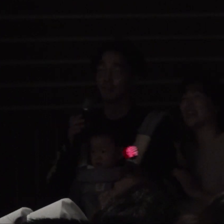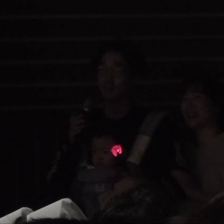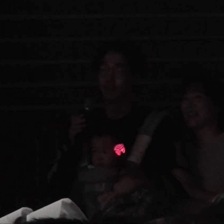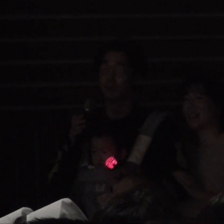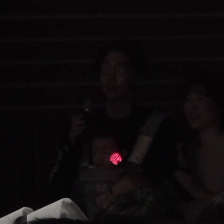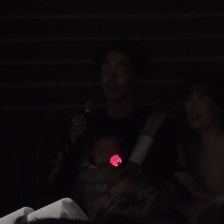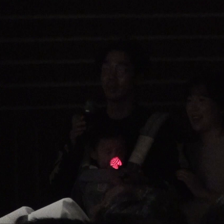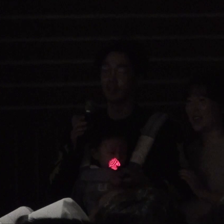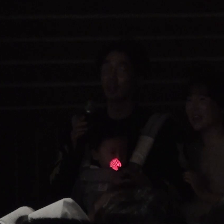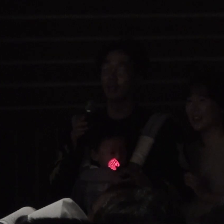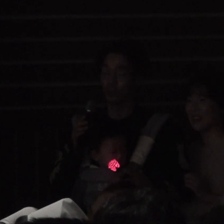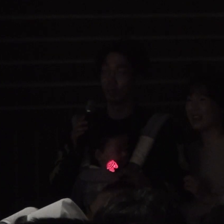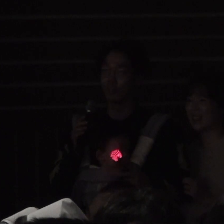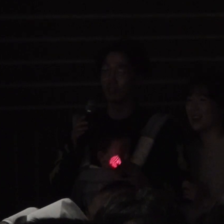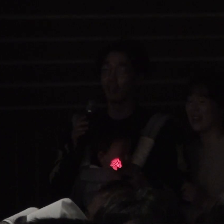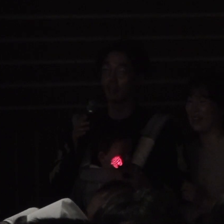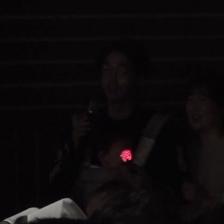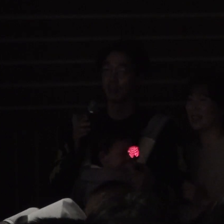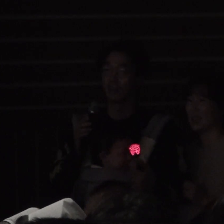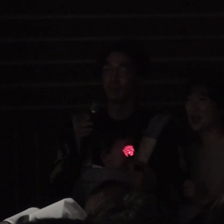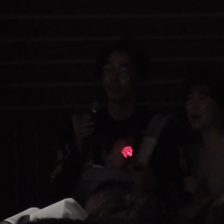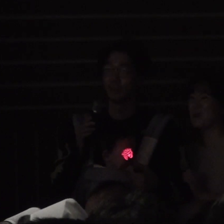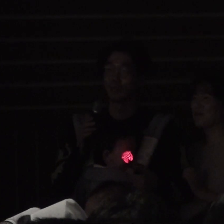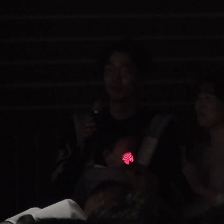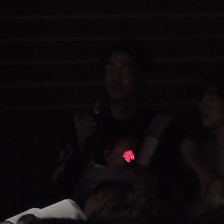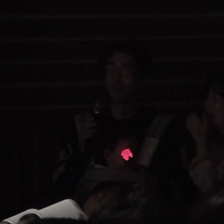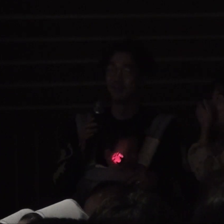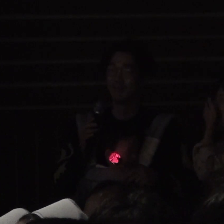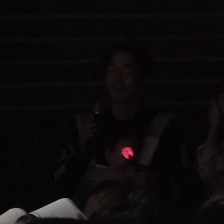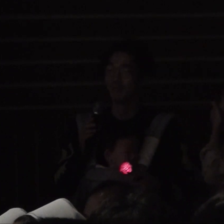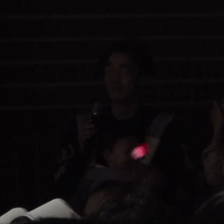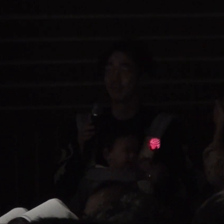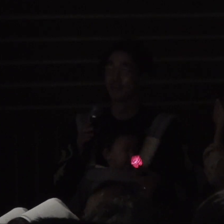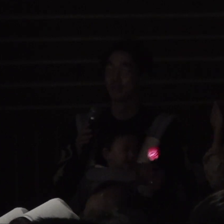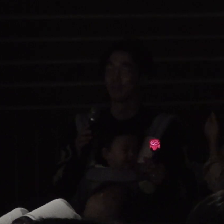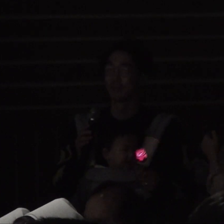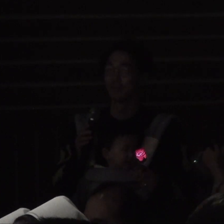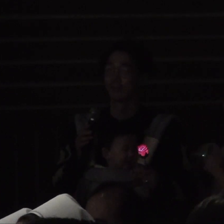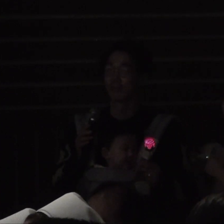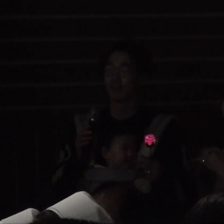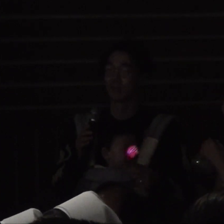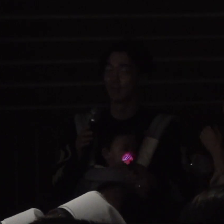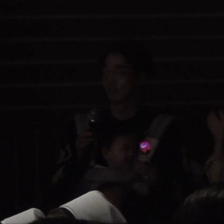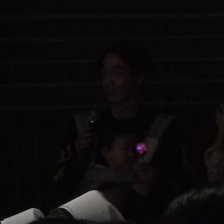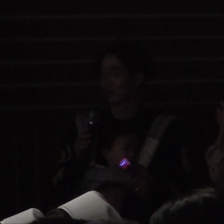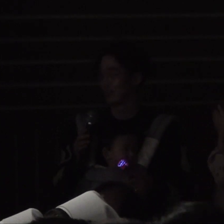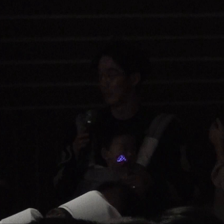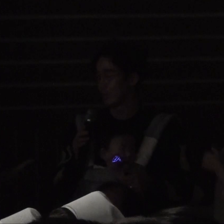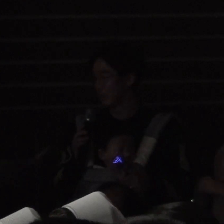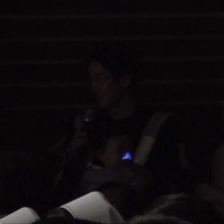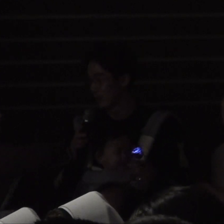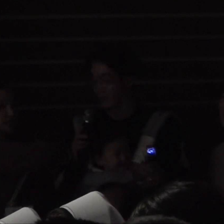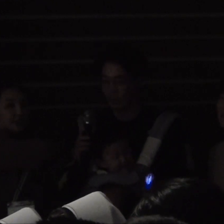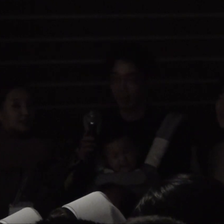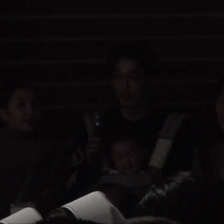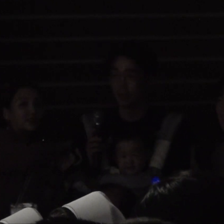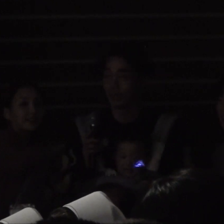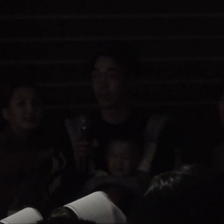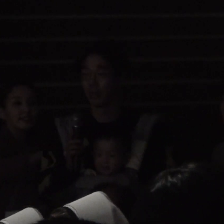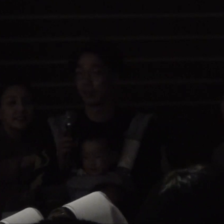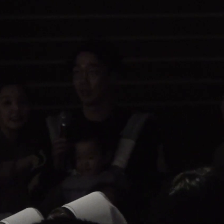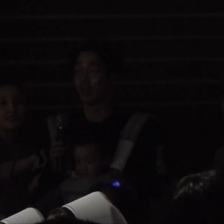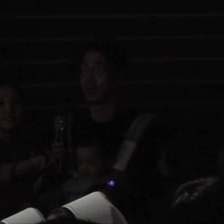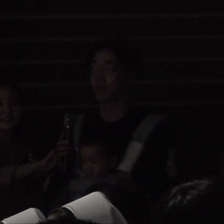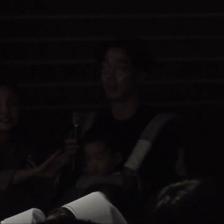저희도 춤추는 거 보니까 좋아가지고. 네, 네, 좋은 것만 네. 봐야 되는데. 네. 네, 이딴 걸 봐서 괜찮겠습니다. 네. 인터뷰